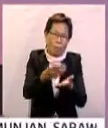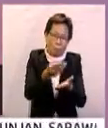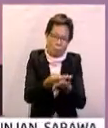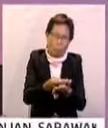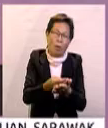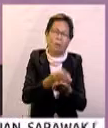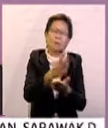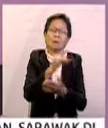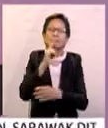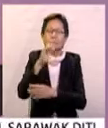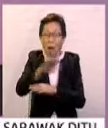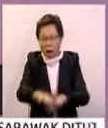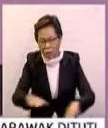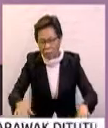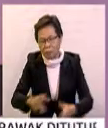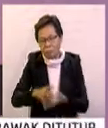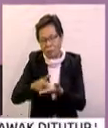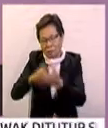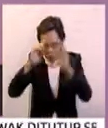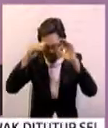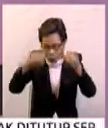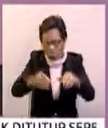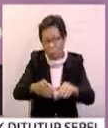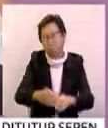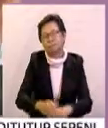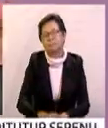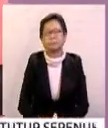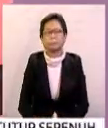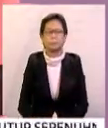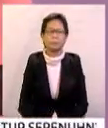anak-anak allahaham akan diberi perhatian